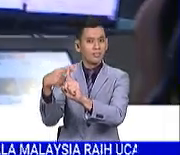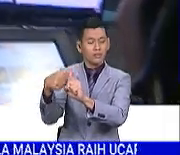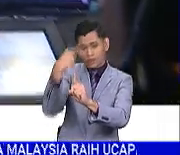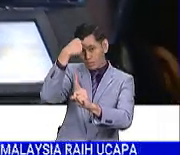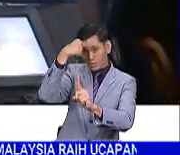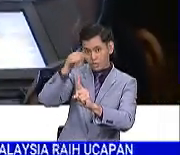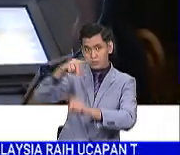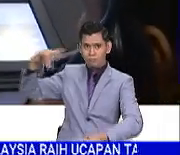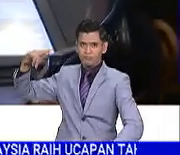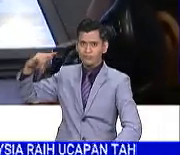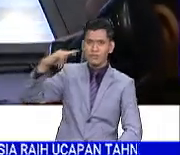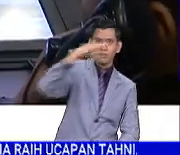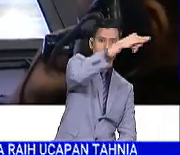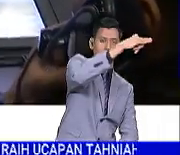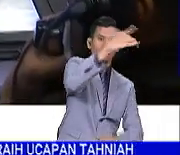sektor penerbangan awam.